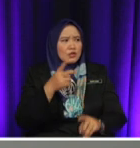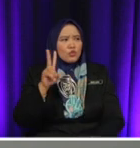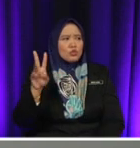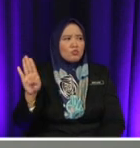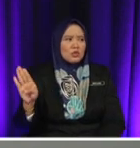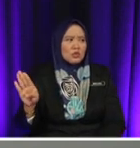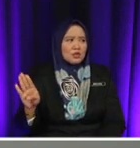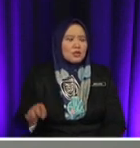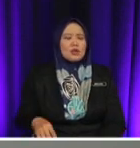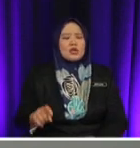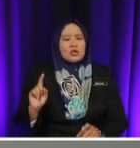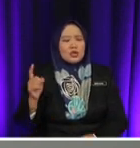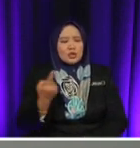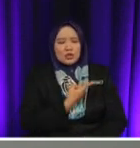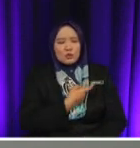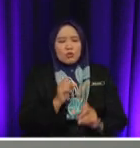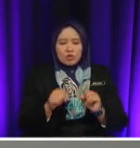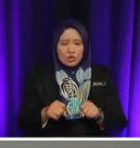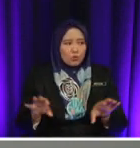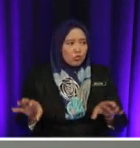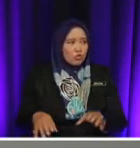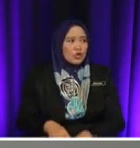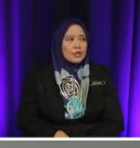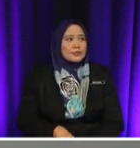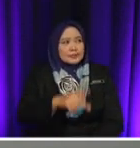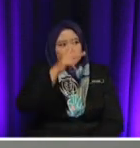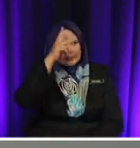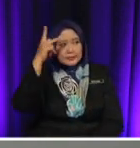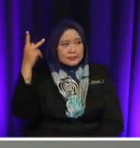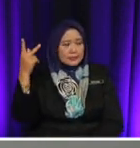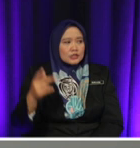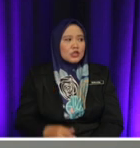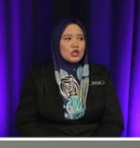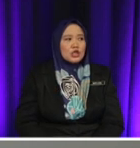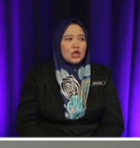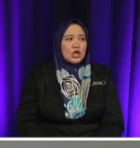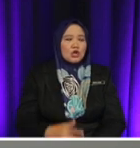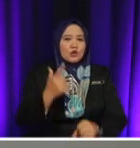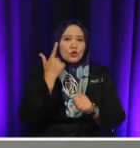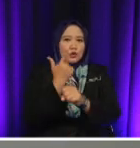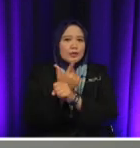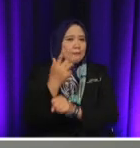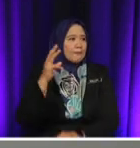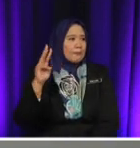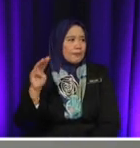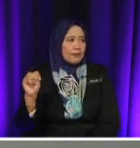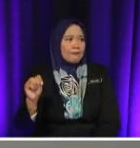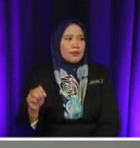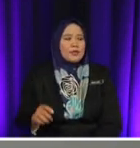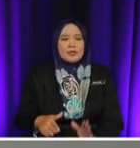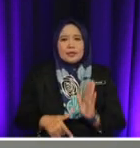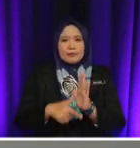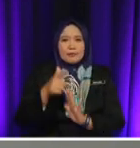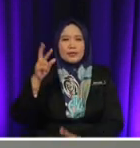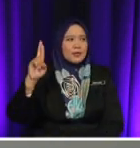l untuk melihat inference ini Oke murid-murid di rumah boleh tengok pada bahagian dimanipulasi